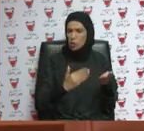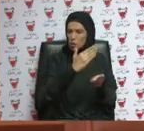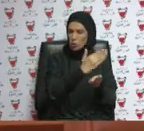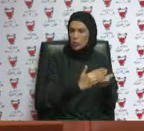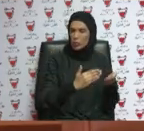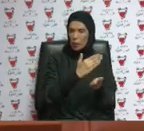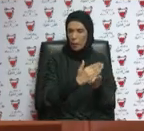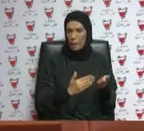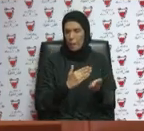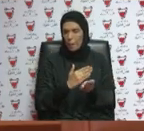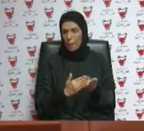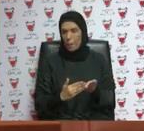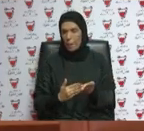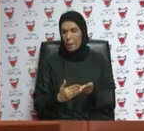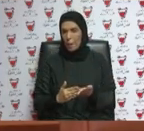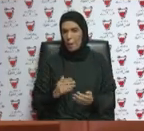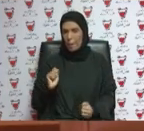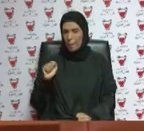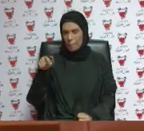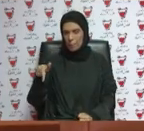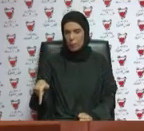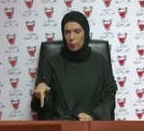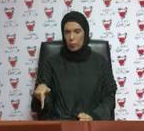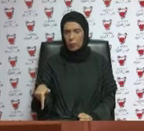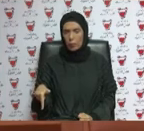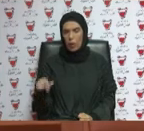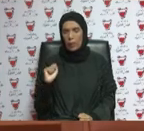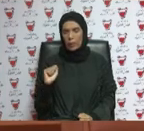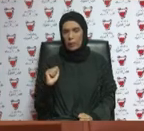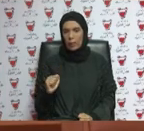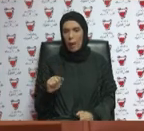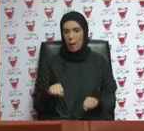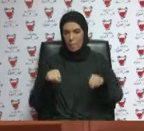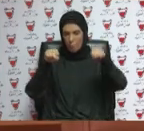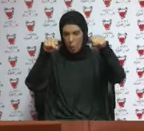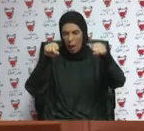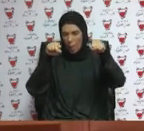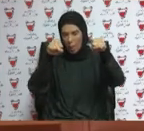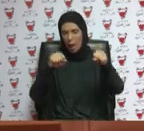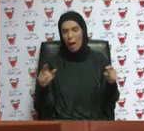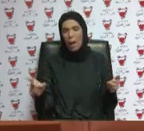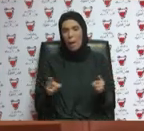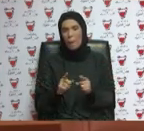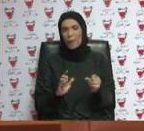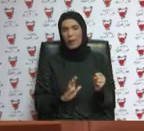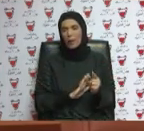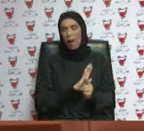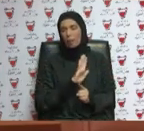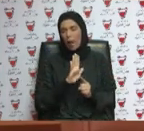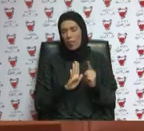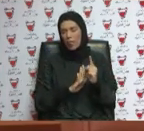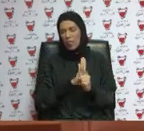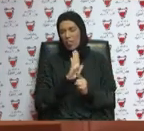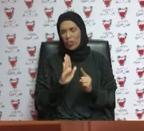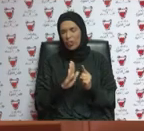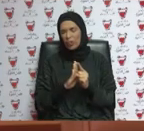التجزئة. البحريني صاحب المحلات التجزئة الصغيرة متأثر اليوم تأثير كبير